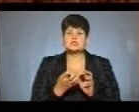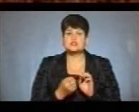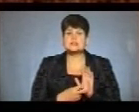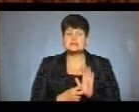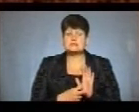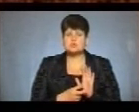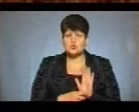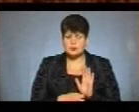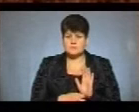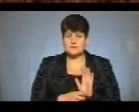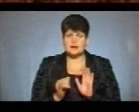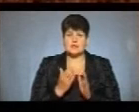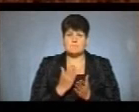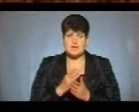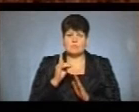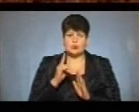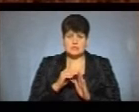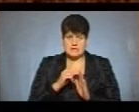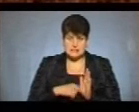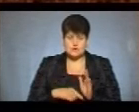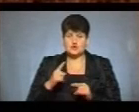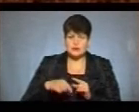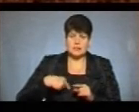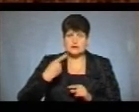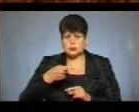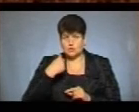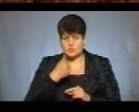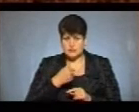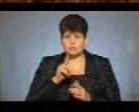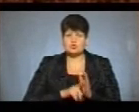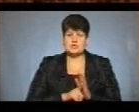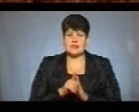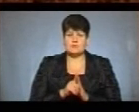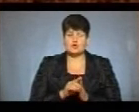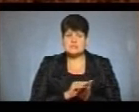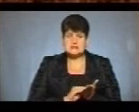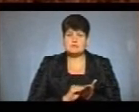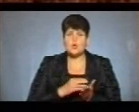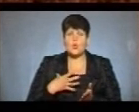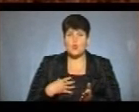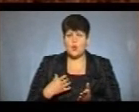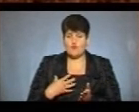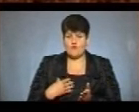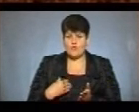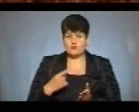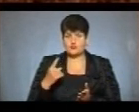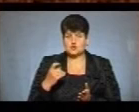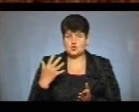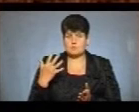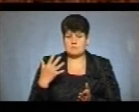І маємо надію, що на другий рік почнемо записувати тут в Львові по